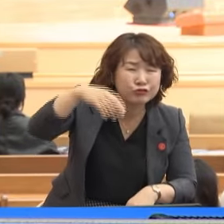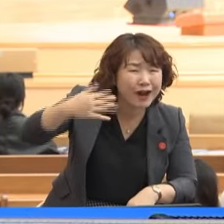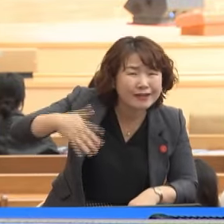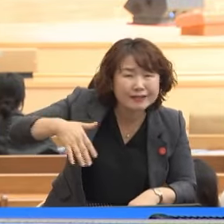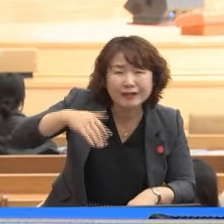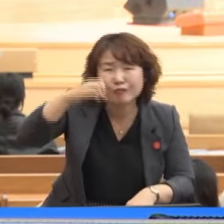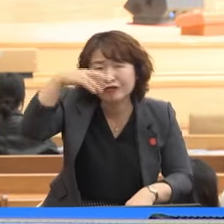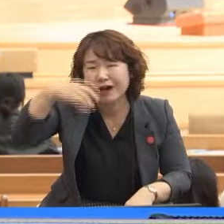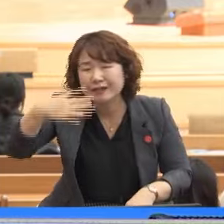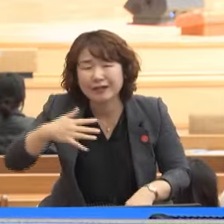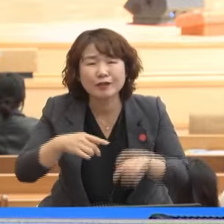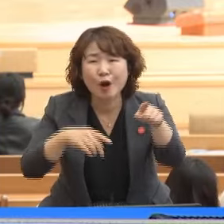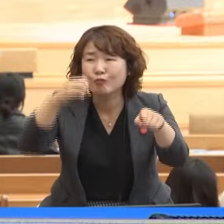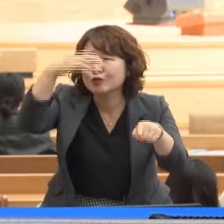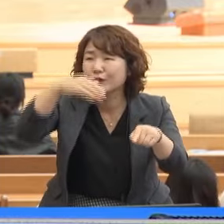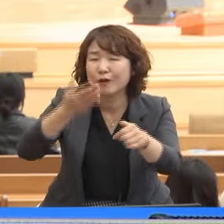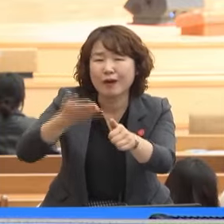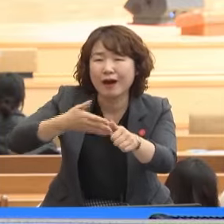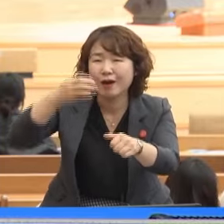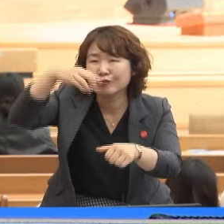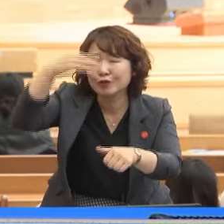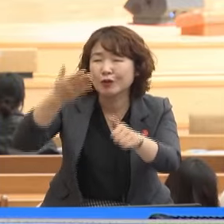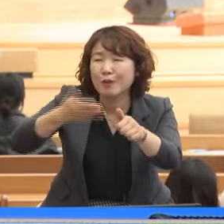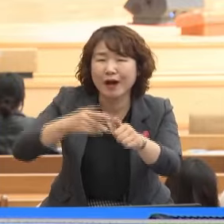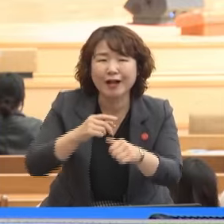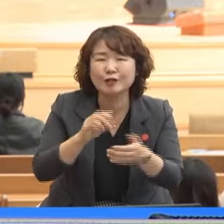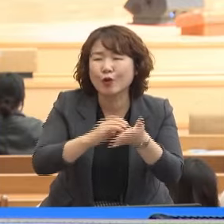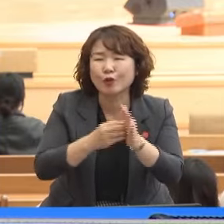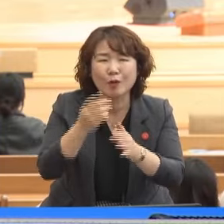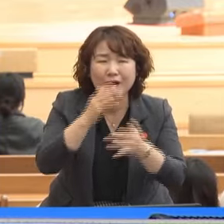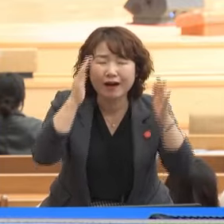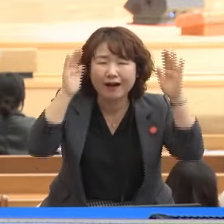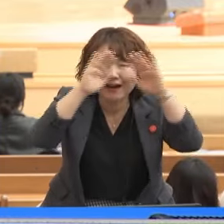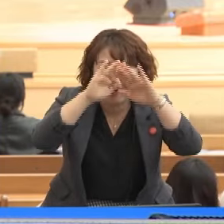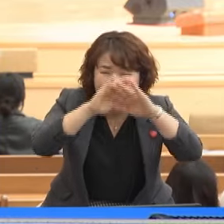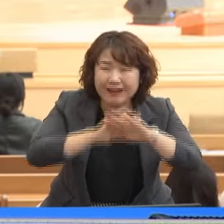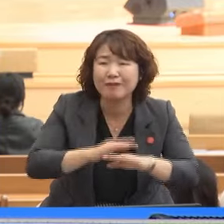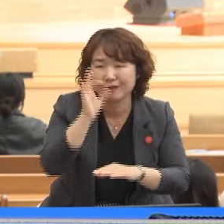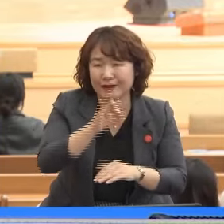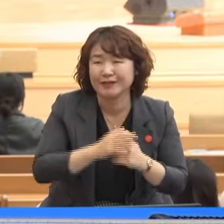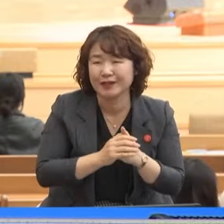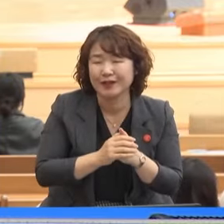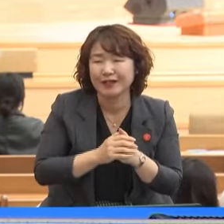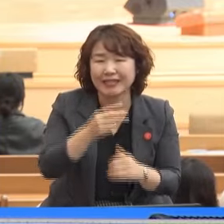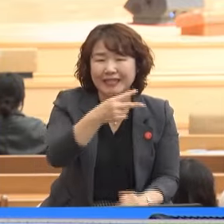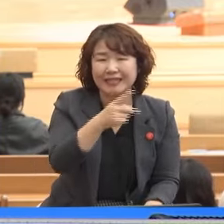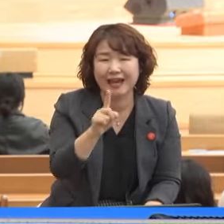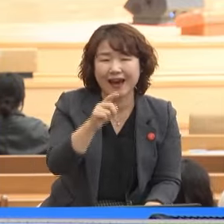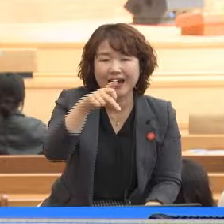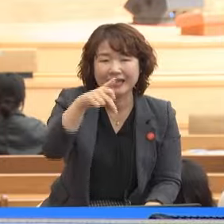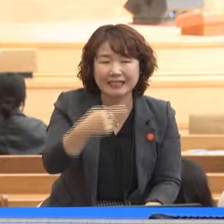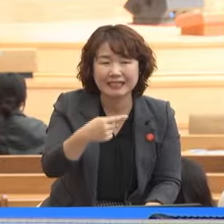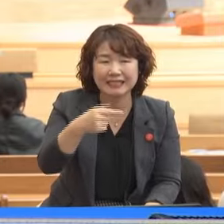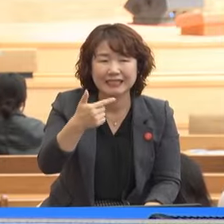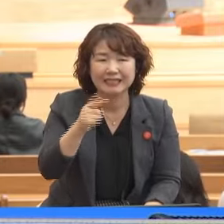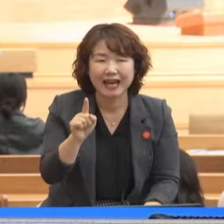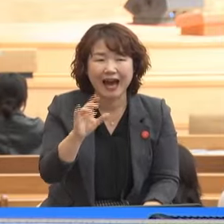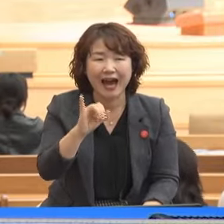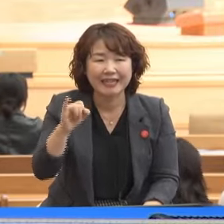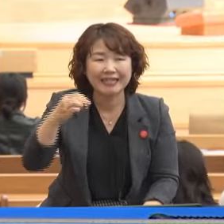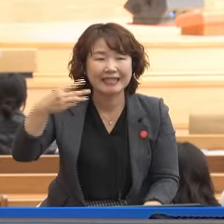켰다. 불, 저 불 좀 켜봐라. 뭐 그럴 정도로 어두침침. 여러분, 더 다크 나이트라는 그 배트맨